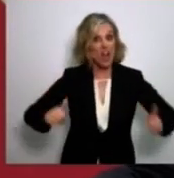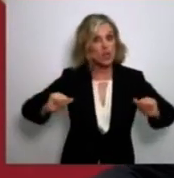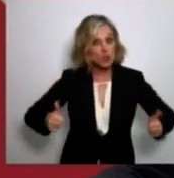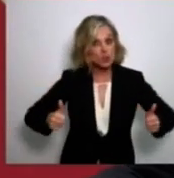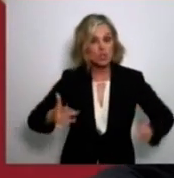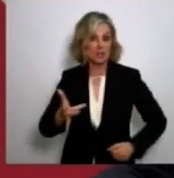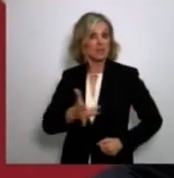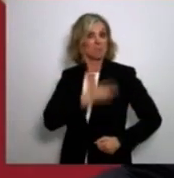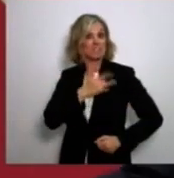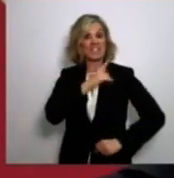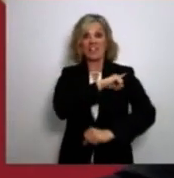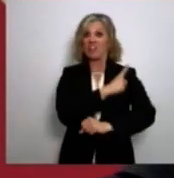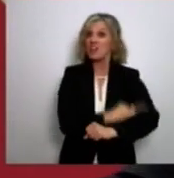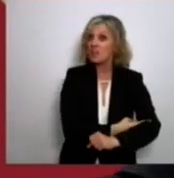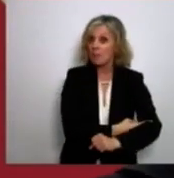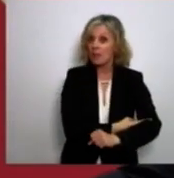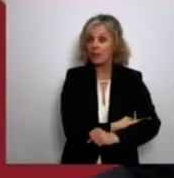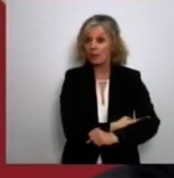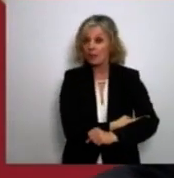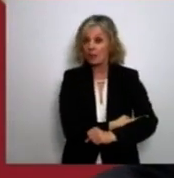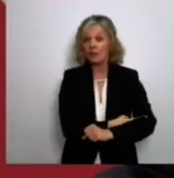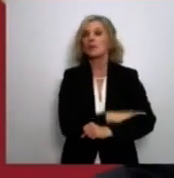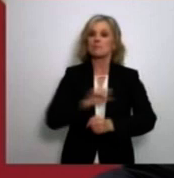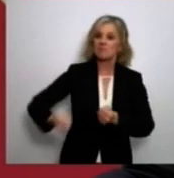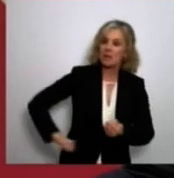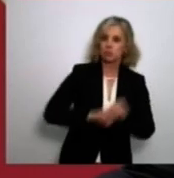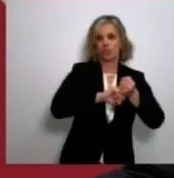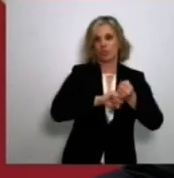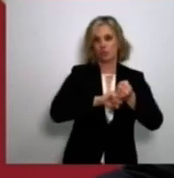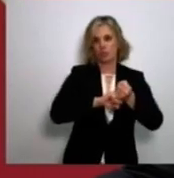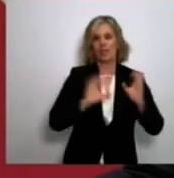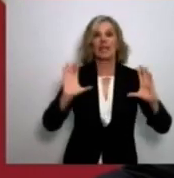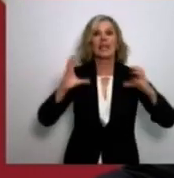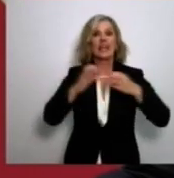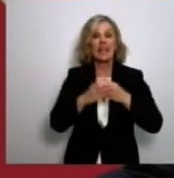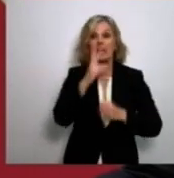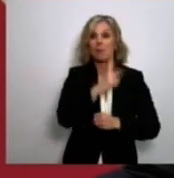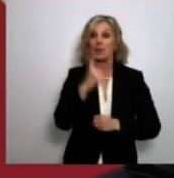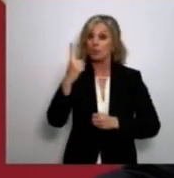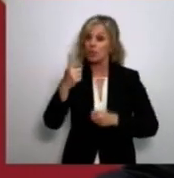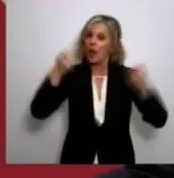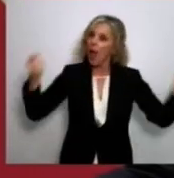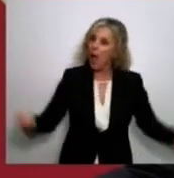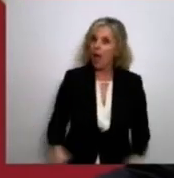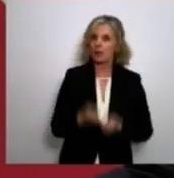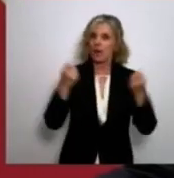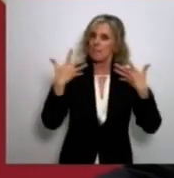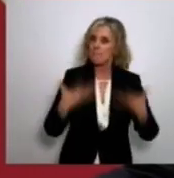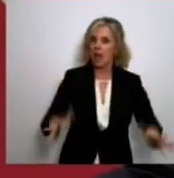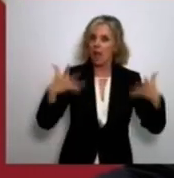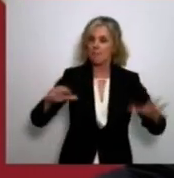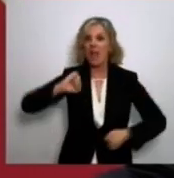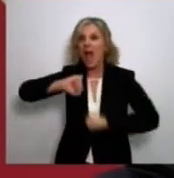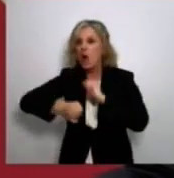Οδυσσέα, να σταθούν στο πλευρό μας και να μας ψηφίσουν. Το κίνημα 21 έκανε έναν αγώνα στη σιωπή των